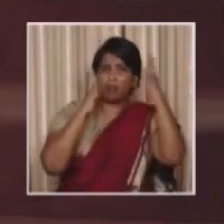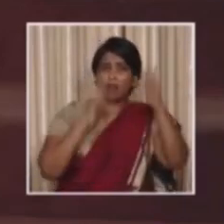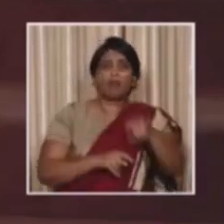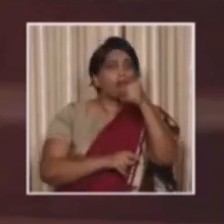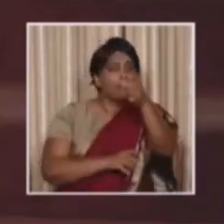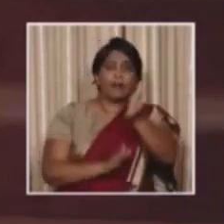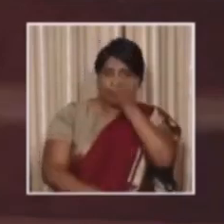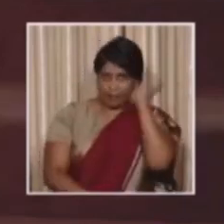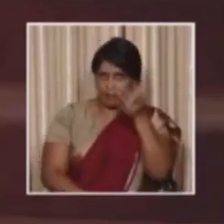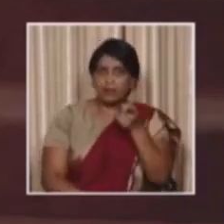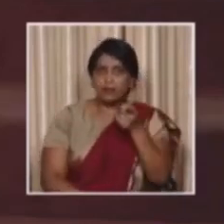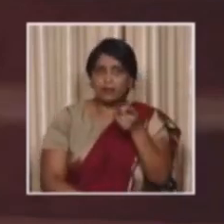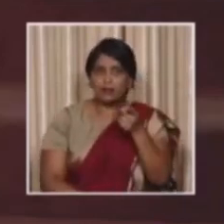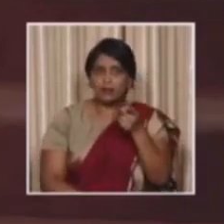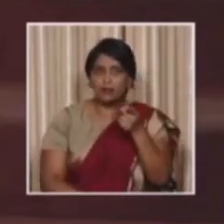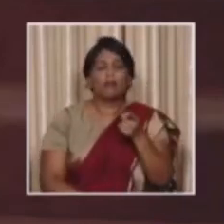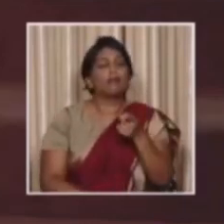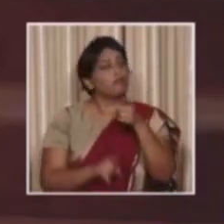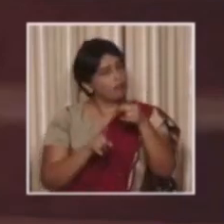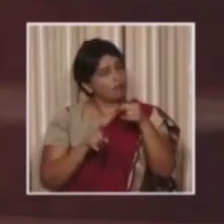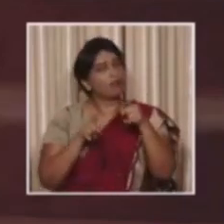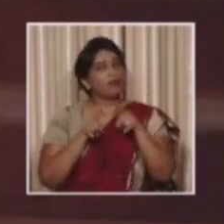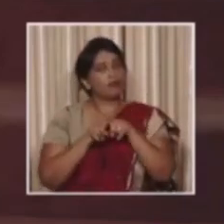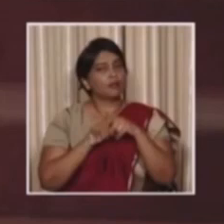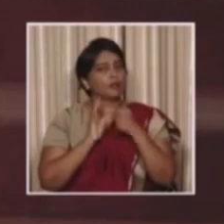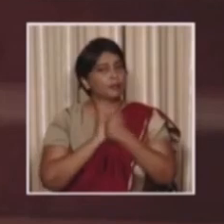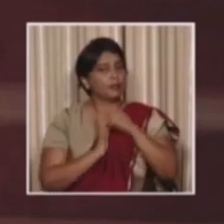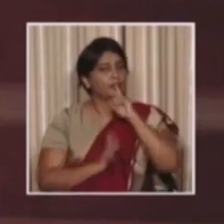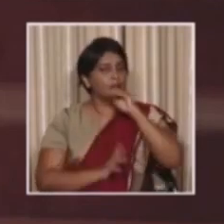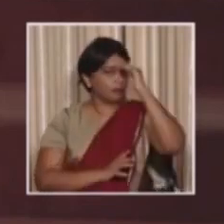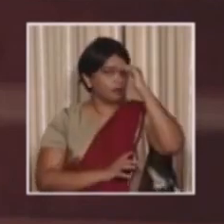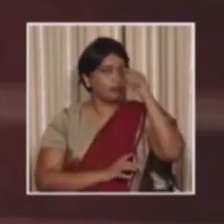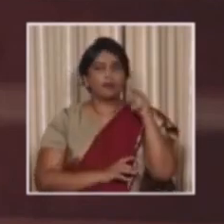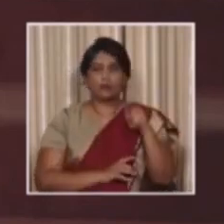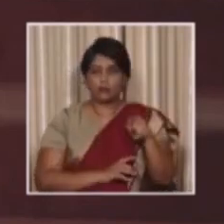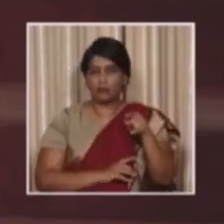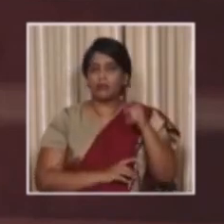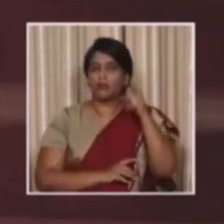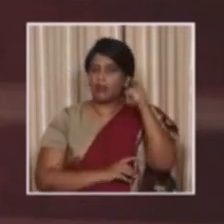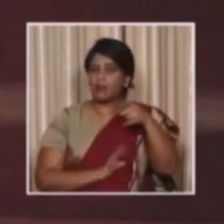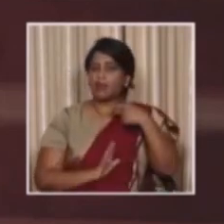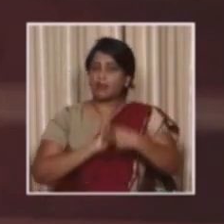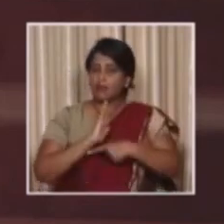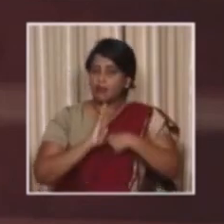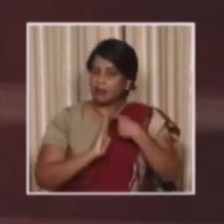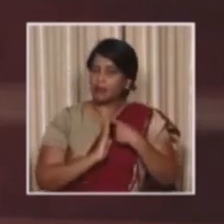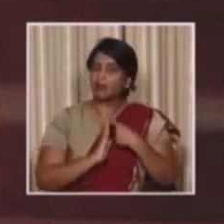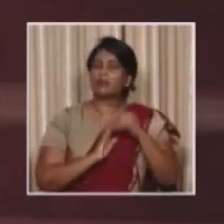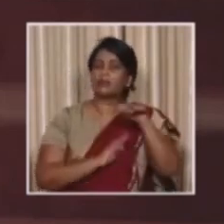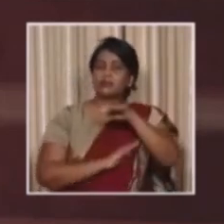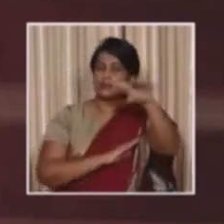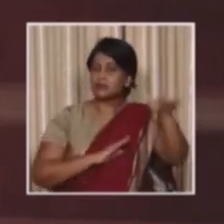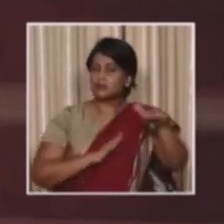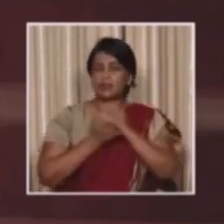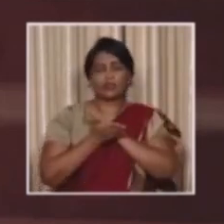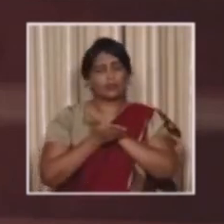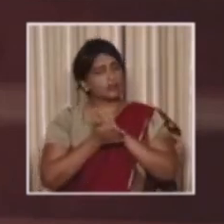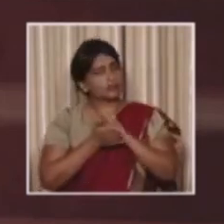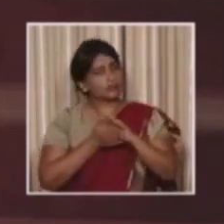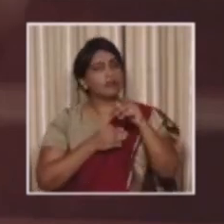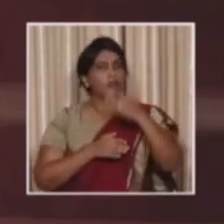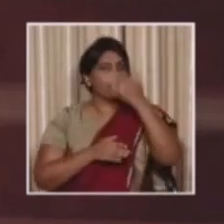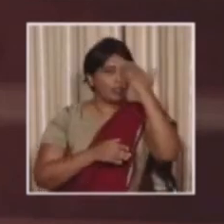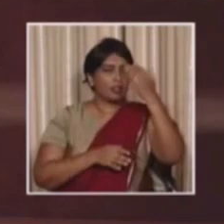வேண்டும். நிலையான நாட்டில் அனைவரும் ஒற்றுமையாக இருக்க வேண்டும். அதற்காகத்தான் இந்த சட்டத்திட்டங்கள் கொண்டு வரப்பட்டுள்ளன. அவற்றுக்கு இடையூறு செய்ய வேண்டாம்.